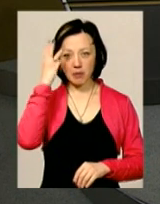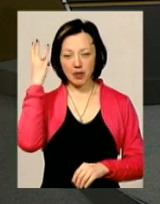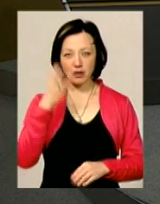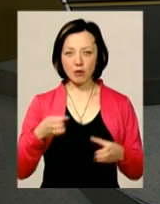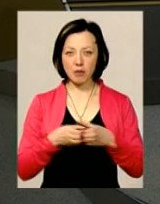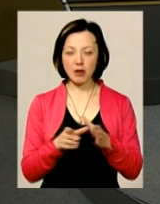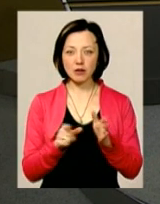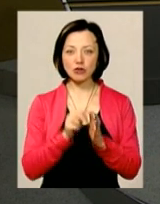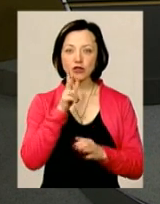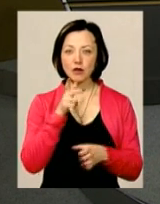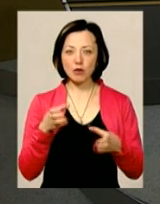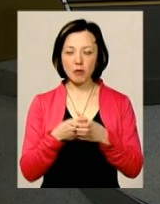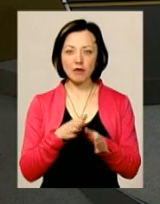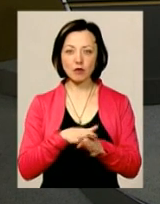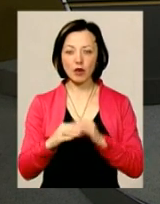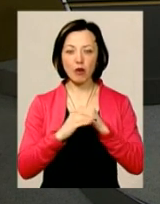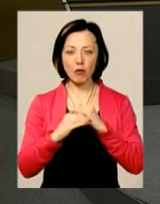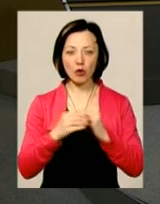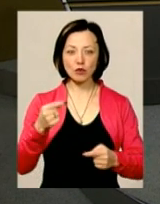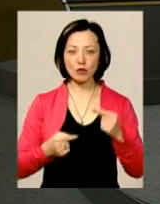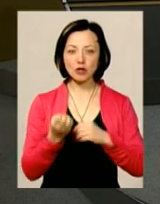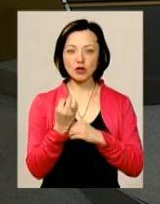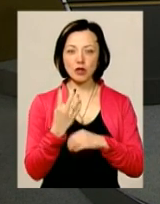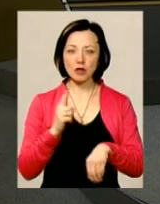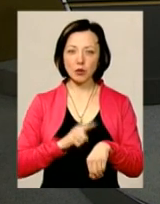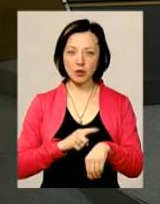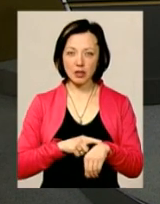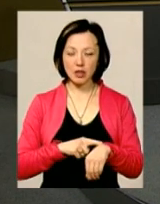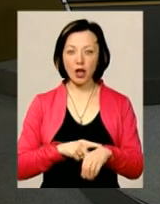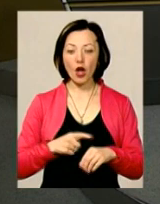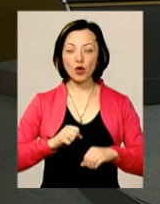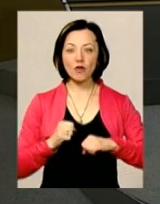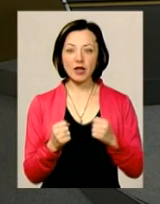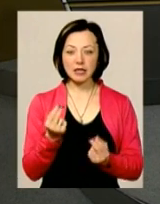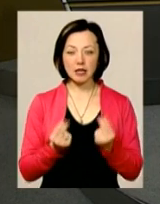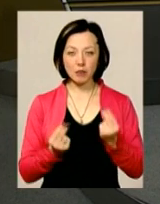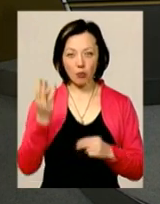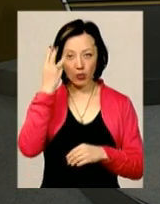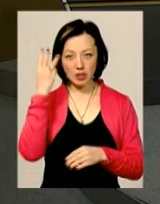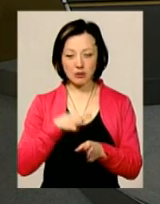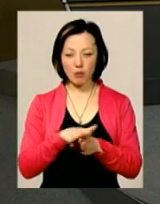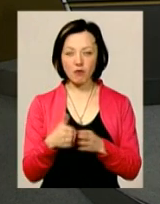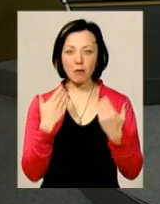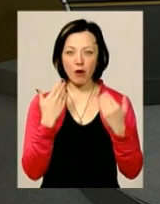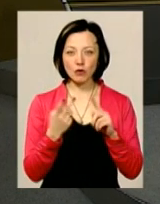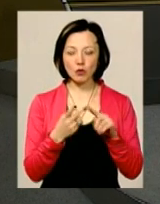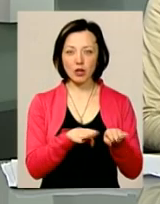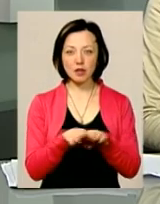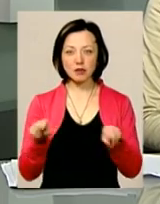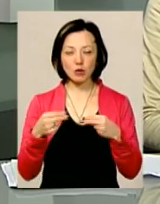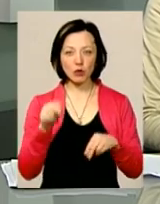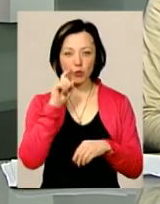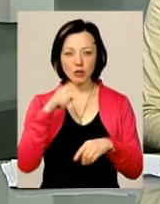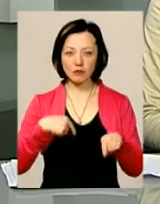Чернівецькою Буковиною. Відбудеться він на полі суперника о 14-й годині. Нагадаю, товариськими іграми в Поділлі заповнюють паузу в 2-й лізі чемпіонату України